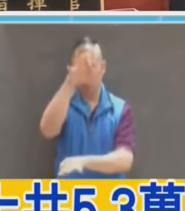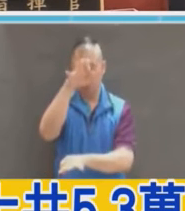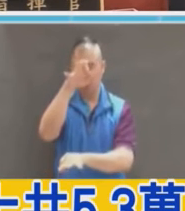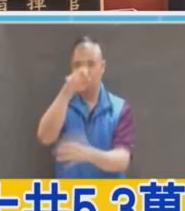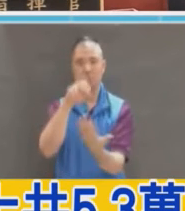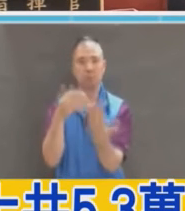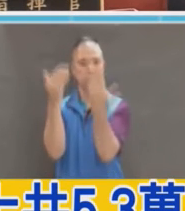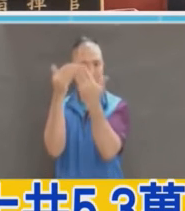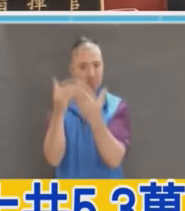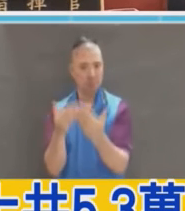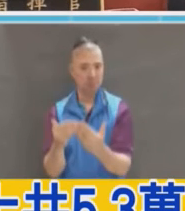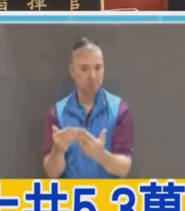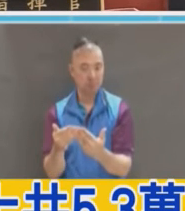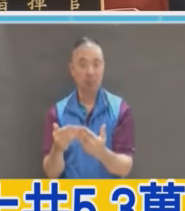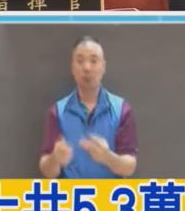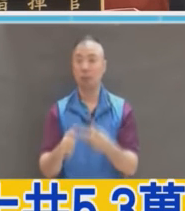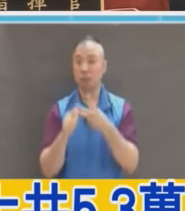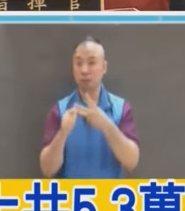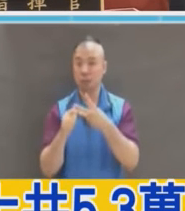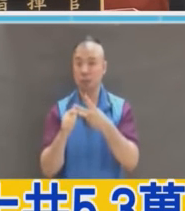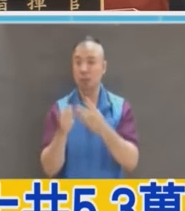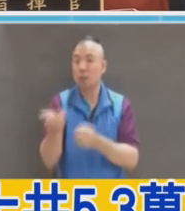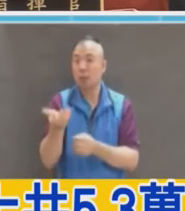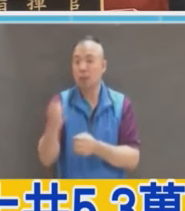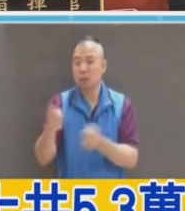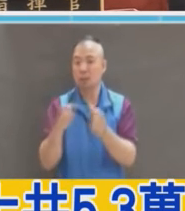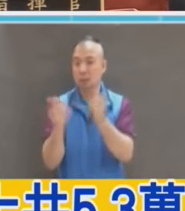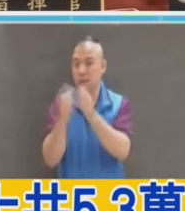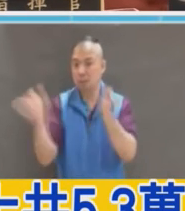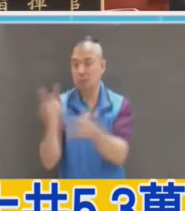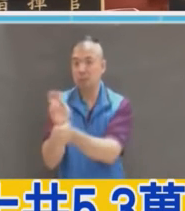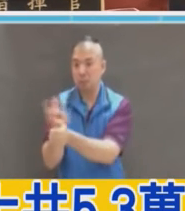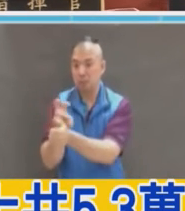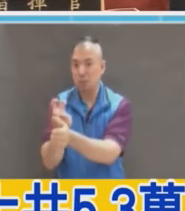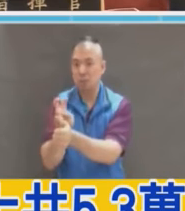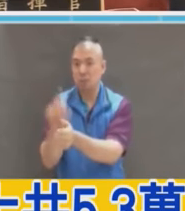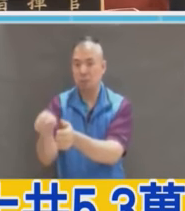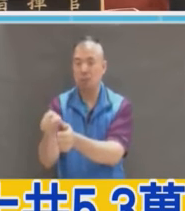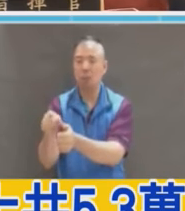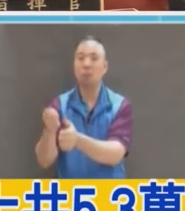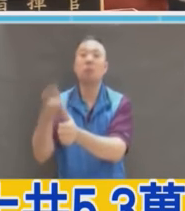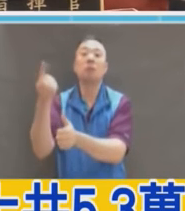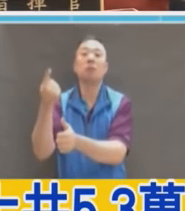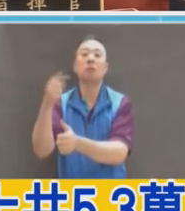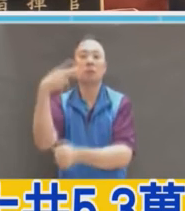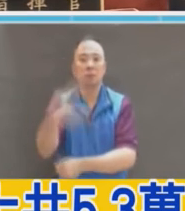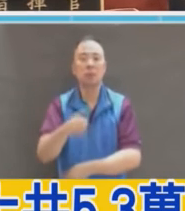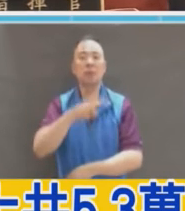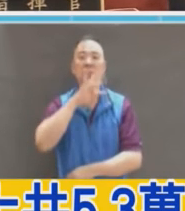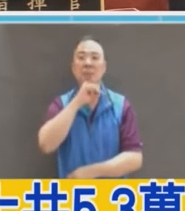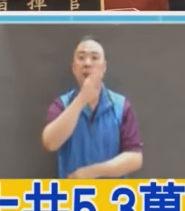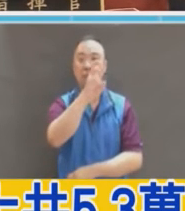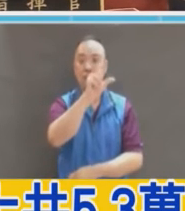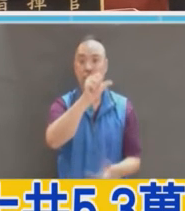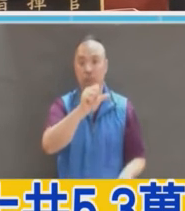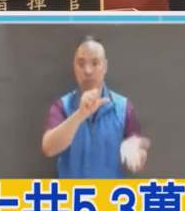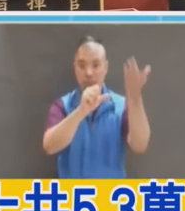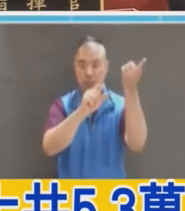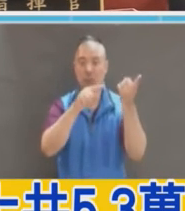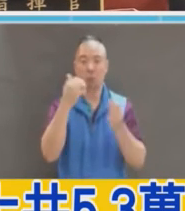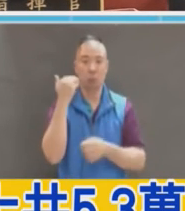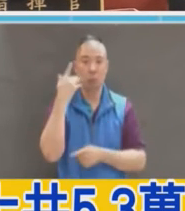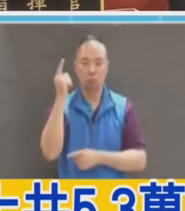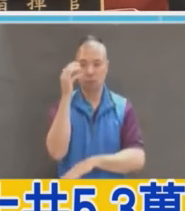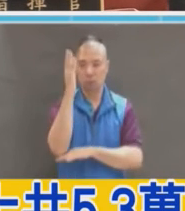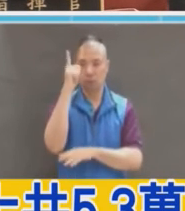长我们户政机关都有照册，资料都非常的清楚，所以请大家放心，85岁以上